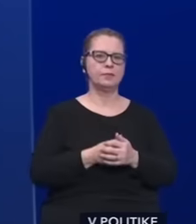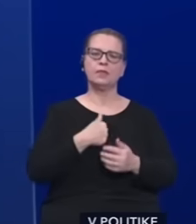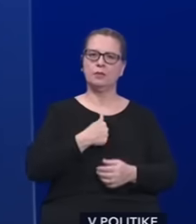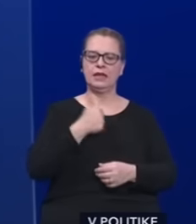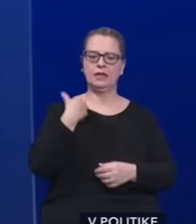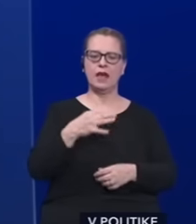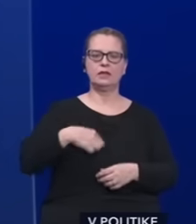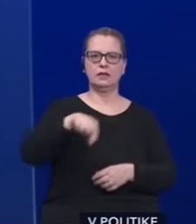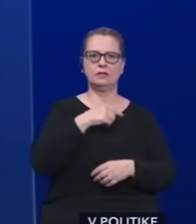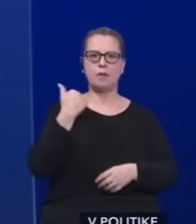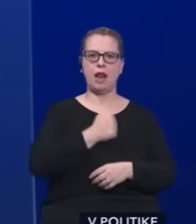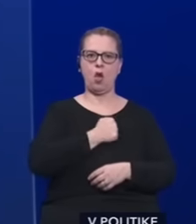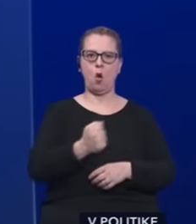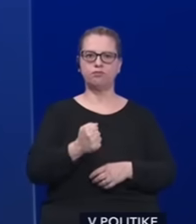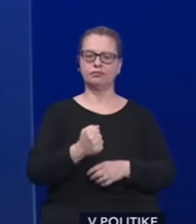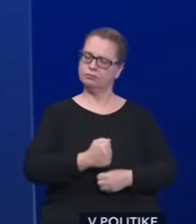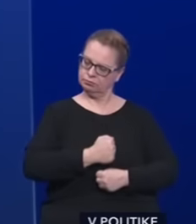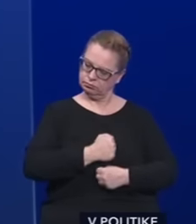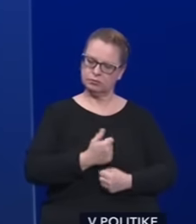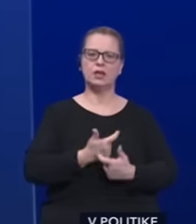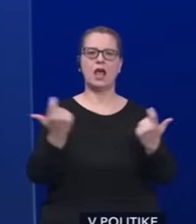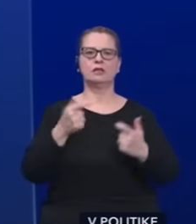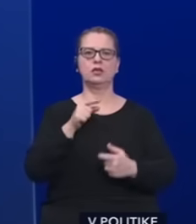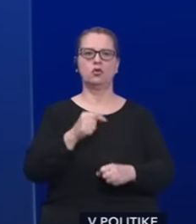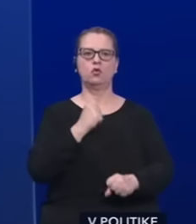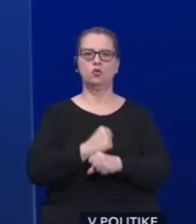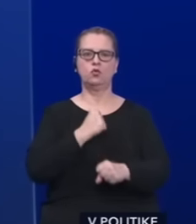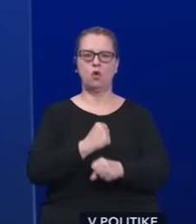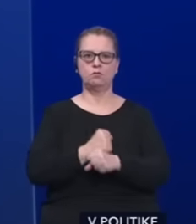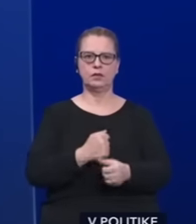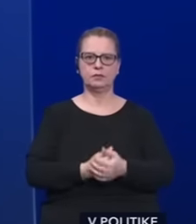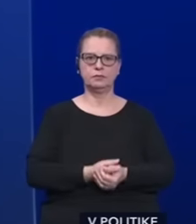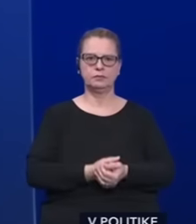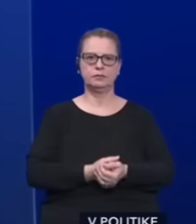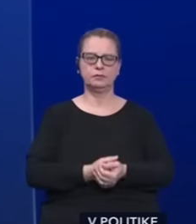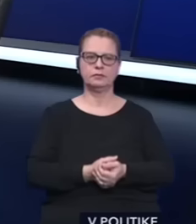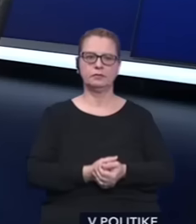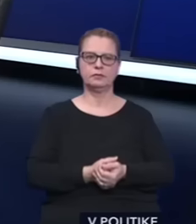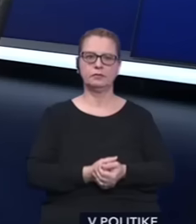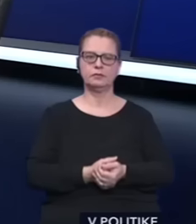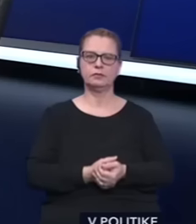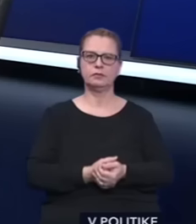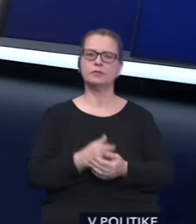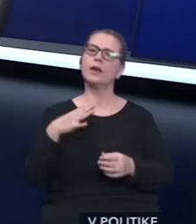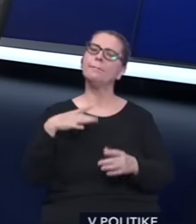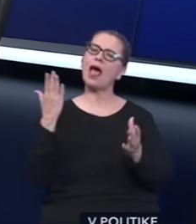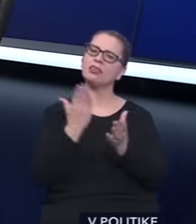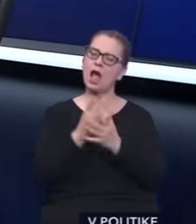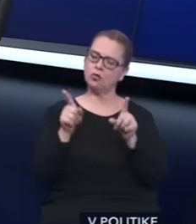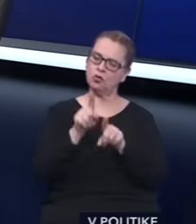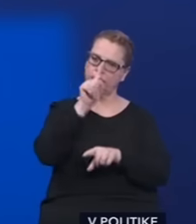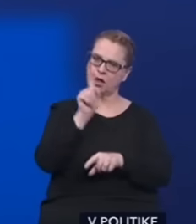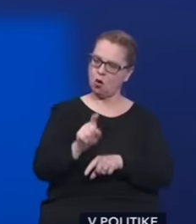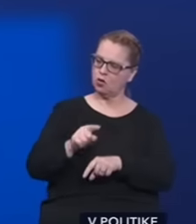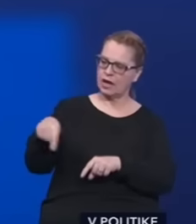odvahu, jediní sme mali tú odvahu to jasne pomenovať a jasne sme urobili tie kroky. Pardon. Pán Danko, rovnaká otázka pre